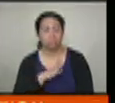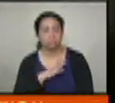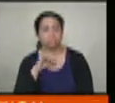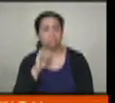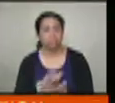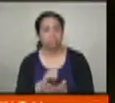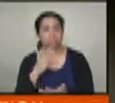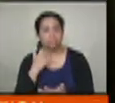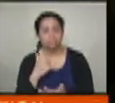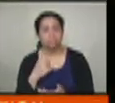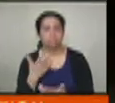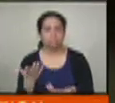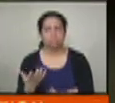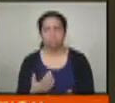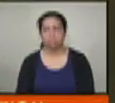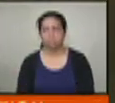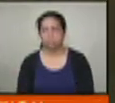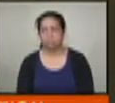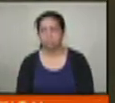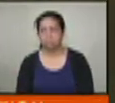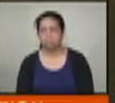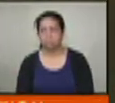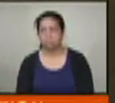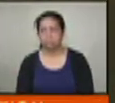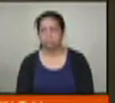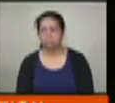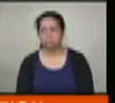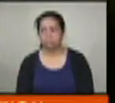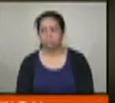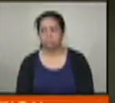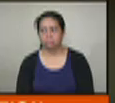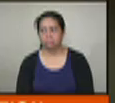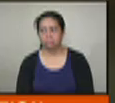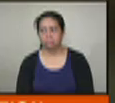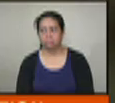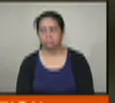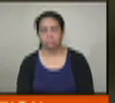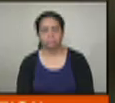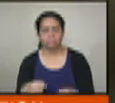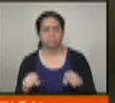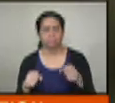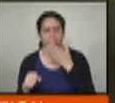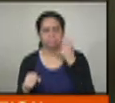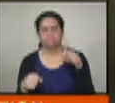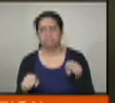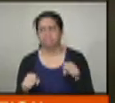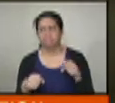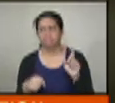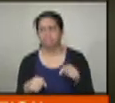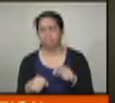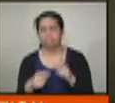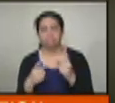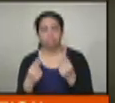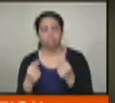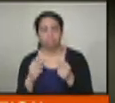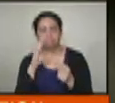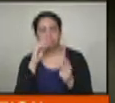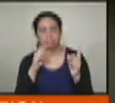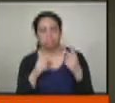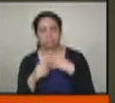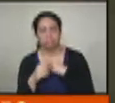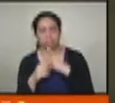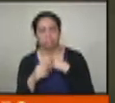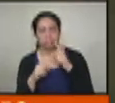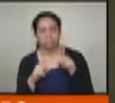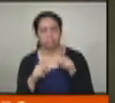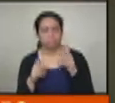nga! Sa sakya namin nagkulong ako. Ito pinaresa ka din yung sakya. Binigyan ko po. Pwede naman try si Pino. Then kinuha po nung lalaki nakabuti yung